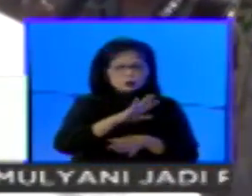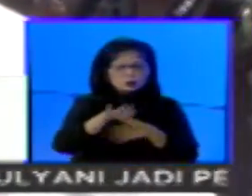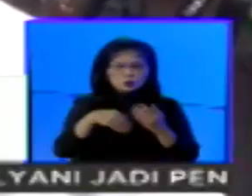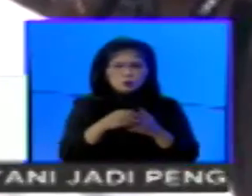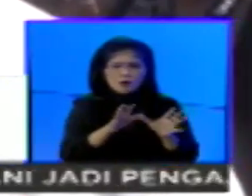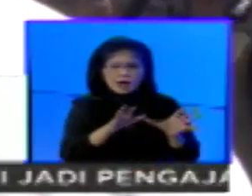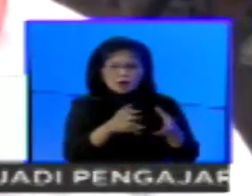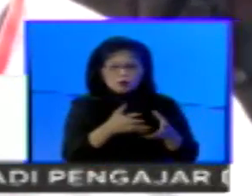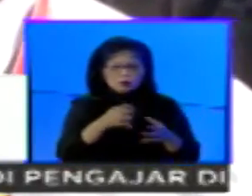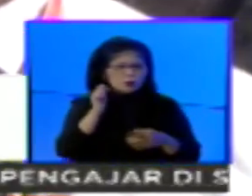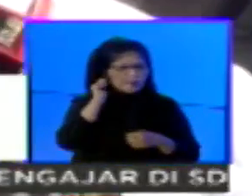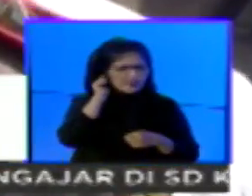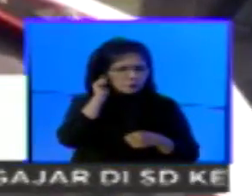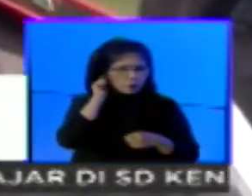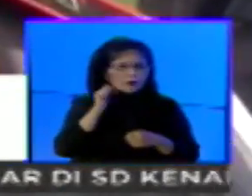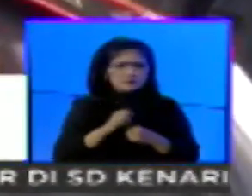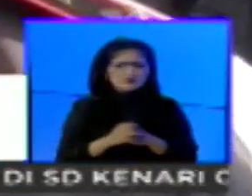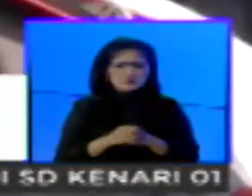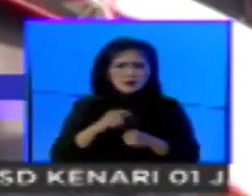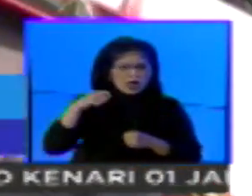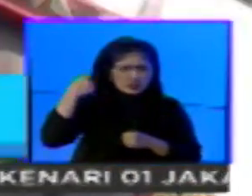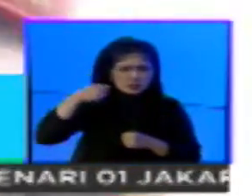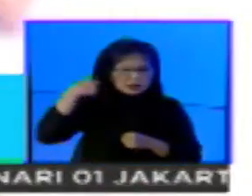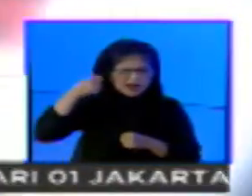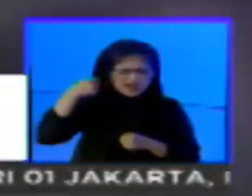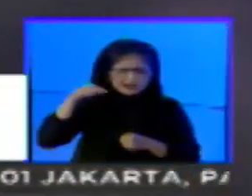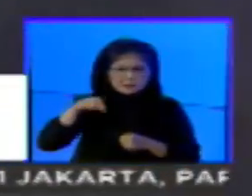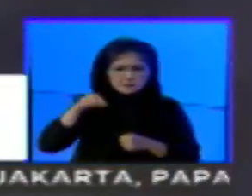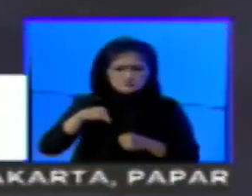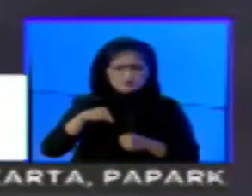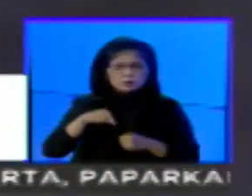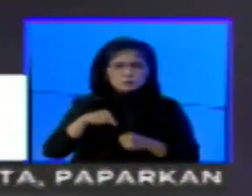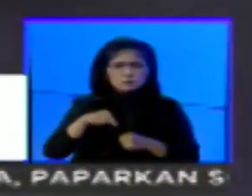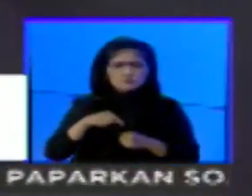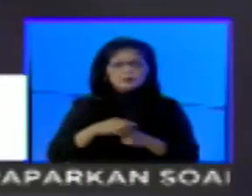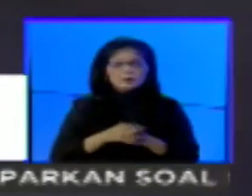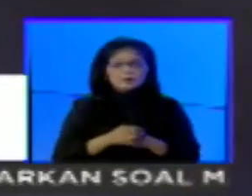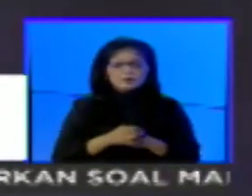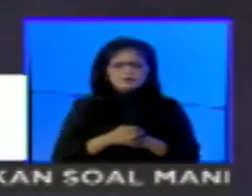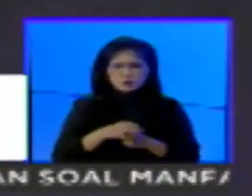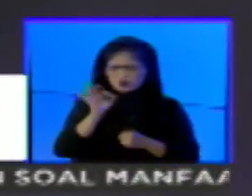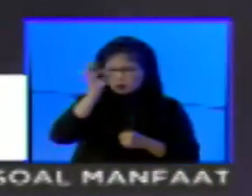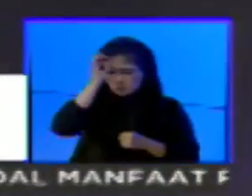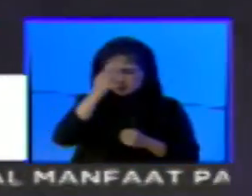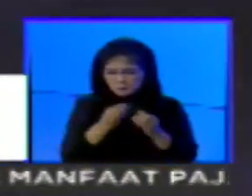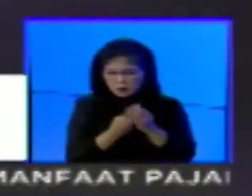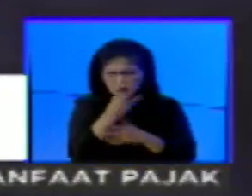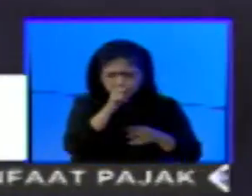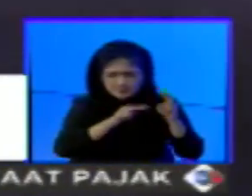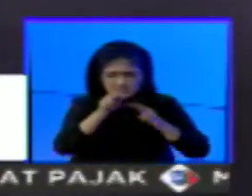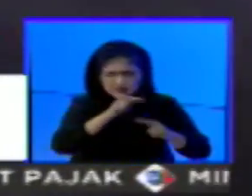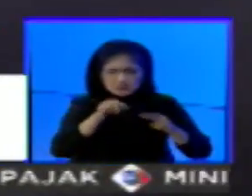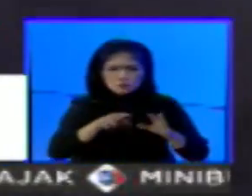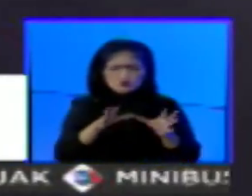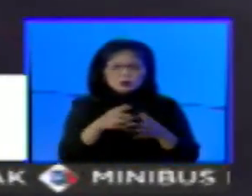ya, artis di setiap. Polisi terus mengembangkan penyidikan kasus prostitusi